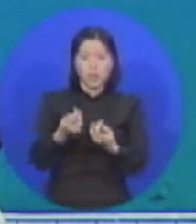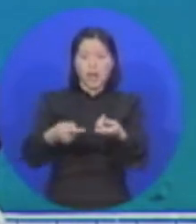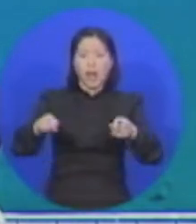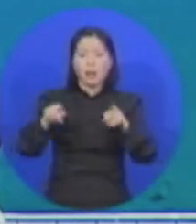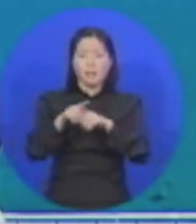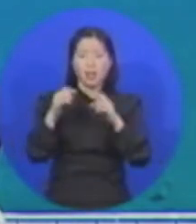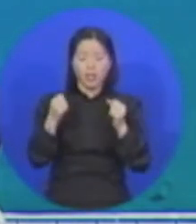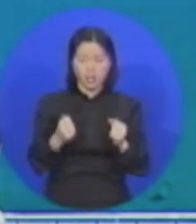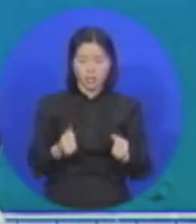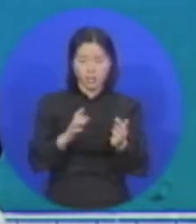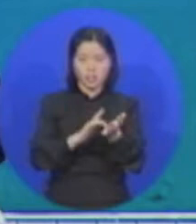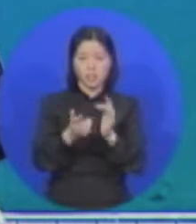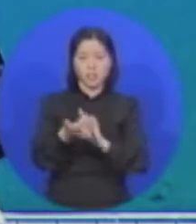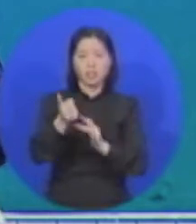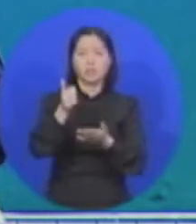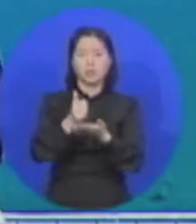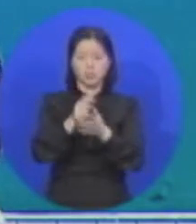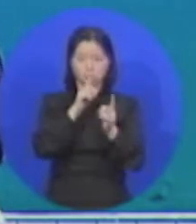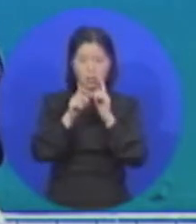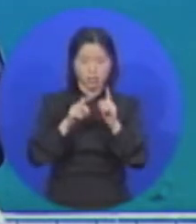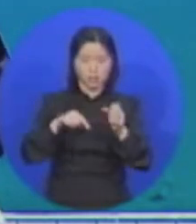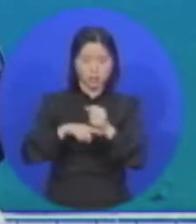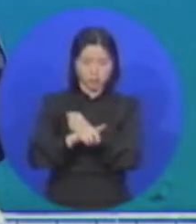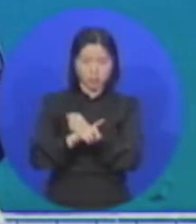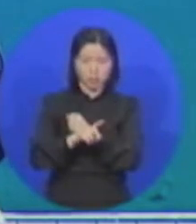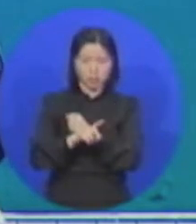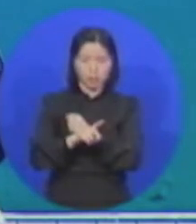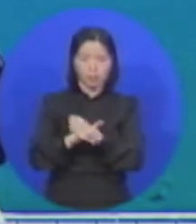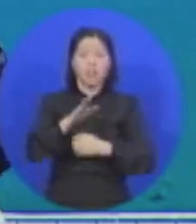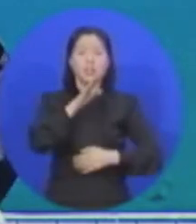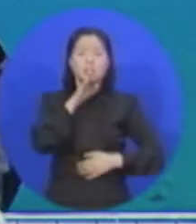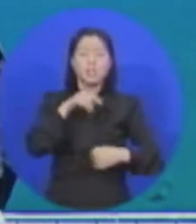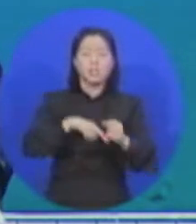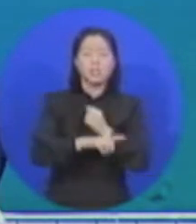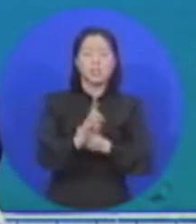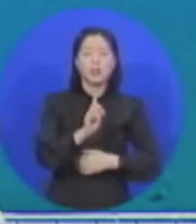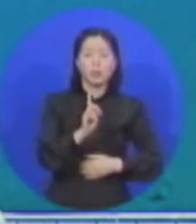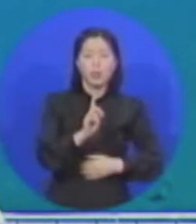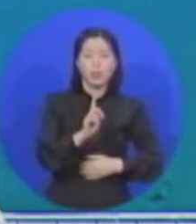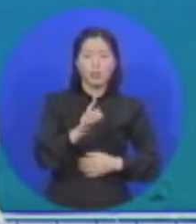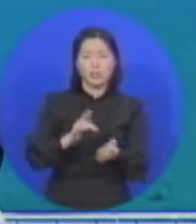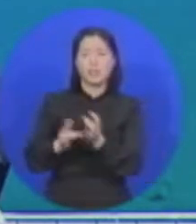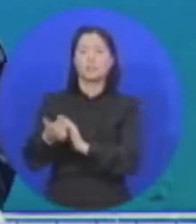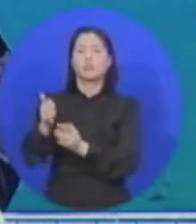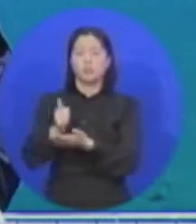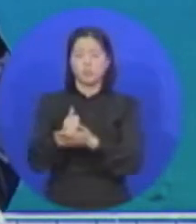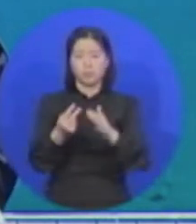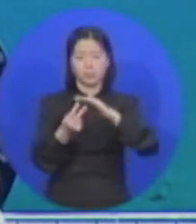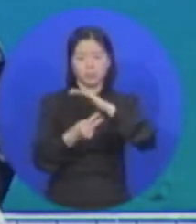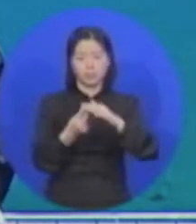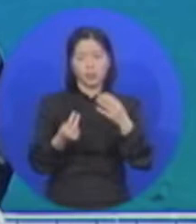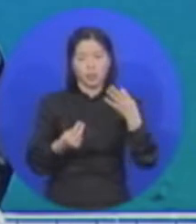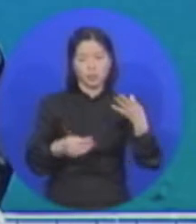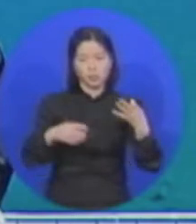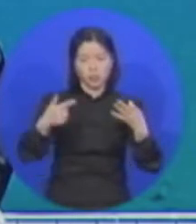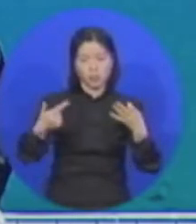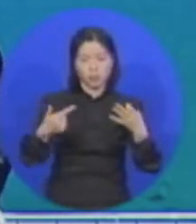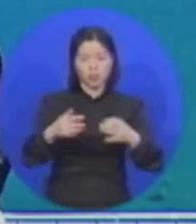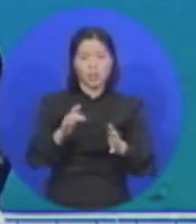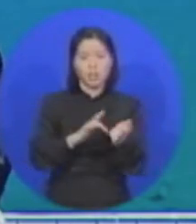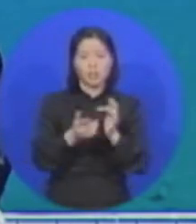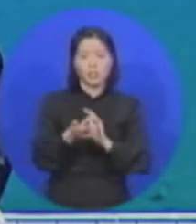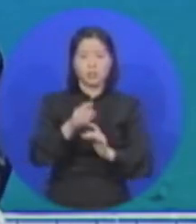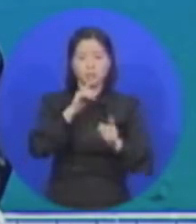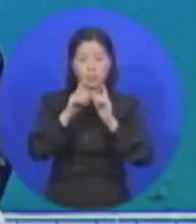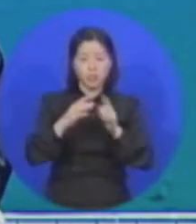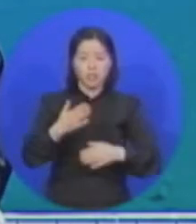말씀하고 있는 겁니다 진리가 뭔가 예수님 이에요 요한복음 14장 6절에 예수께서 이르시되 내가